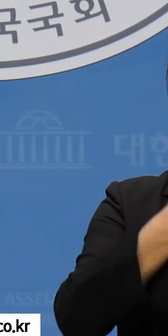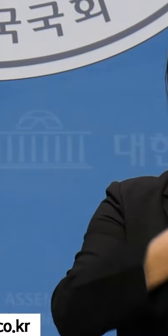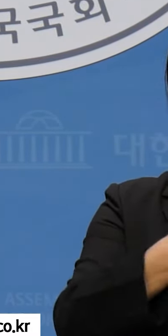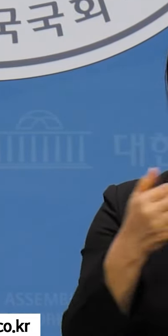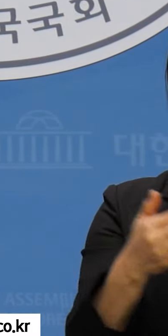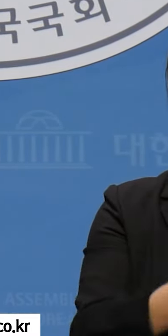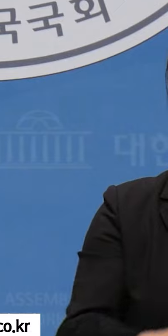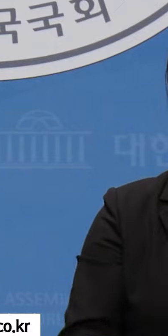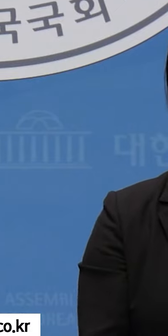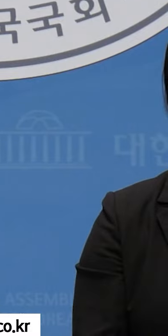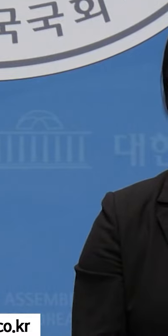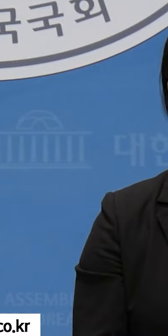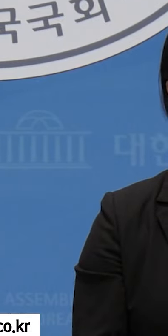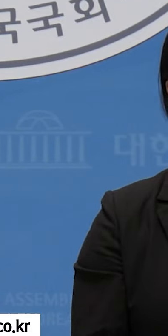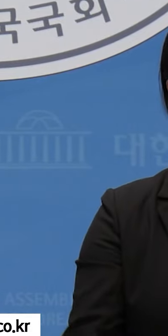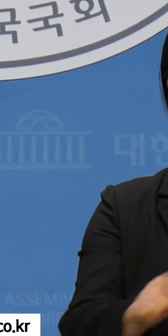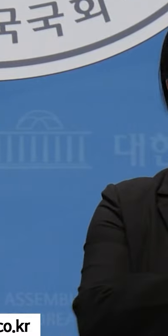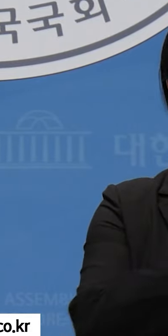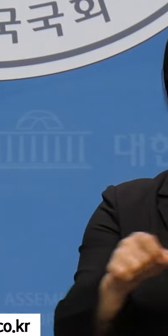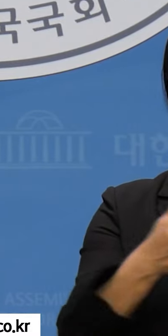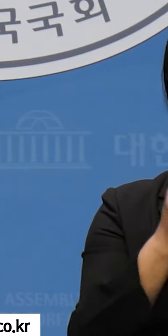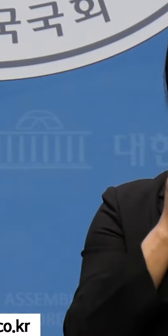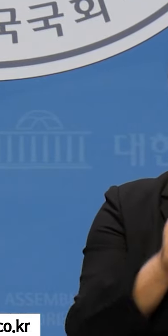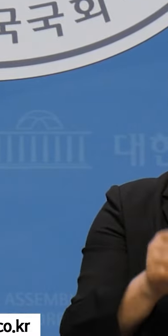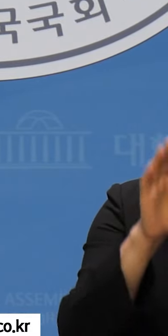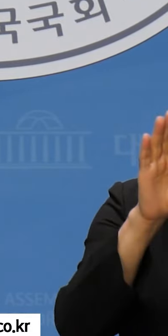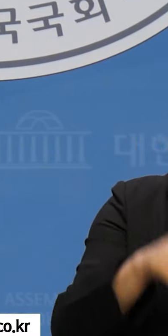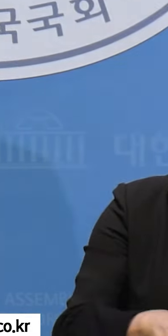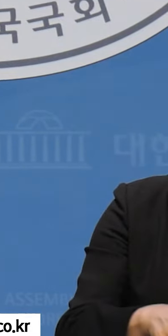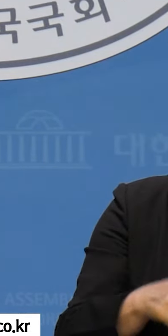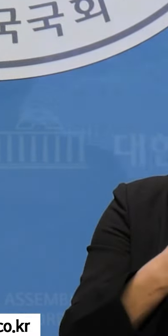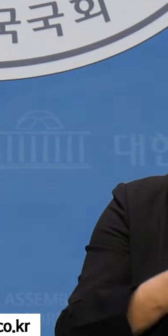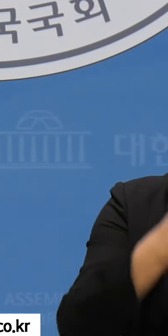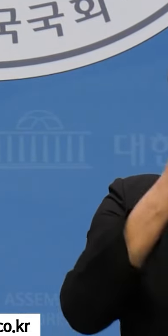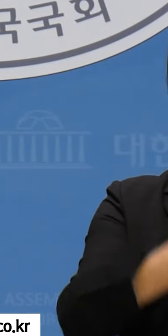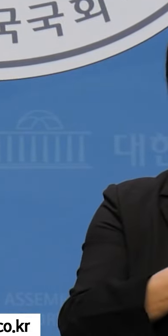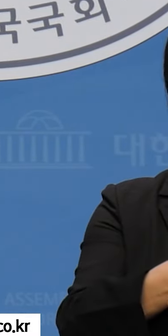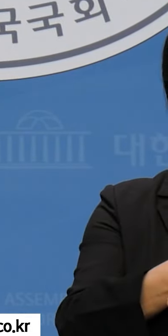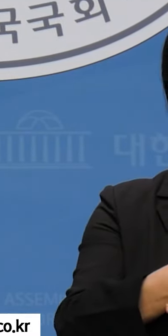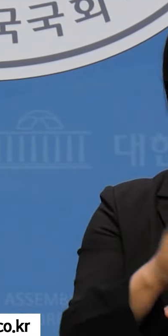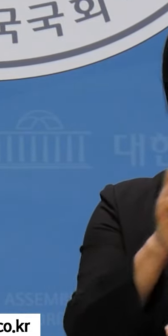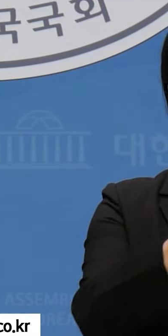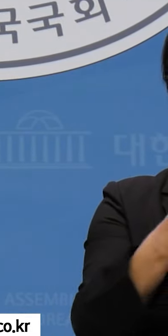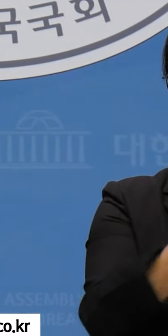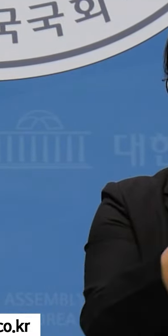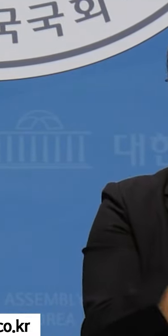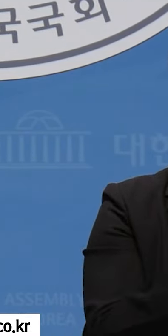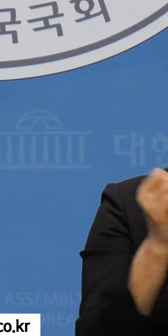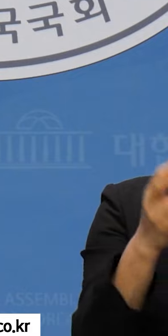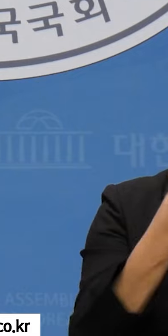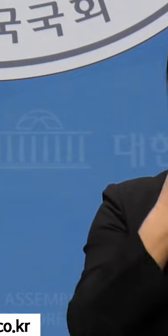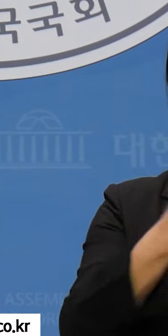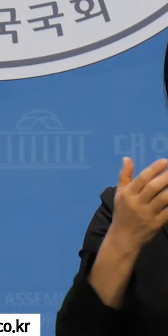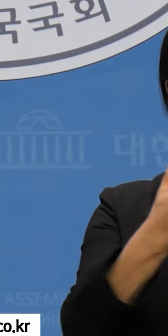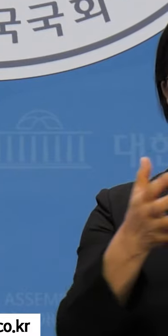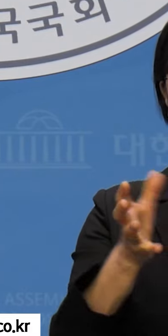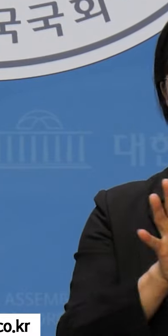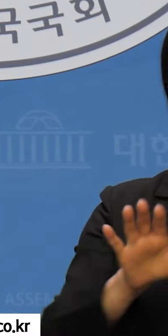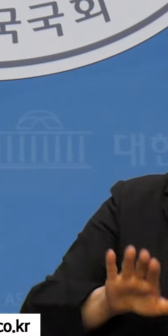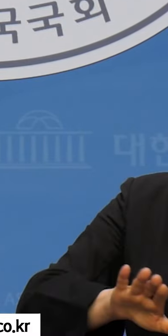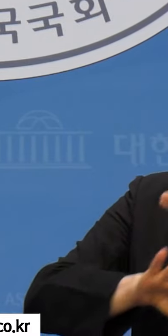왔습니다. 특히 원내대표 때 거둔 성과로 야당은 물론 민주당 내